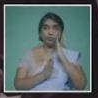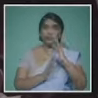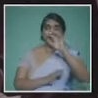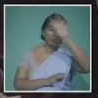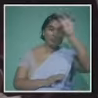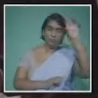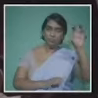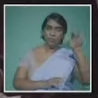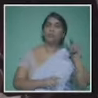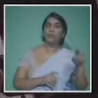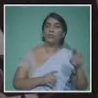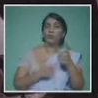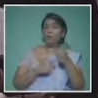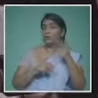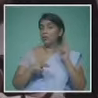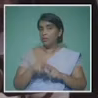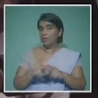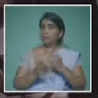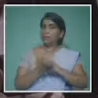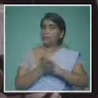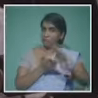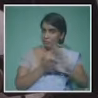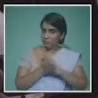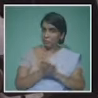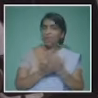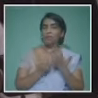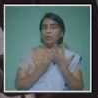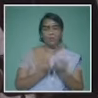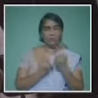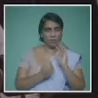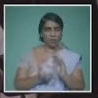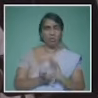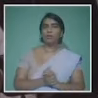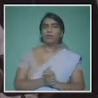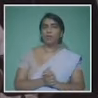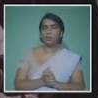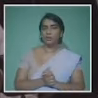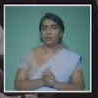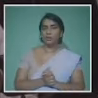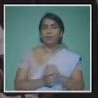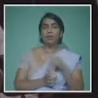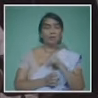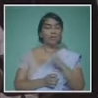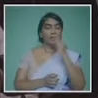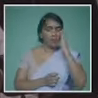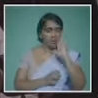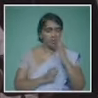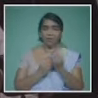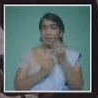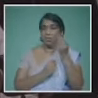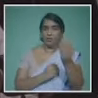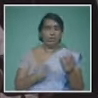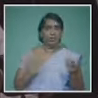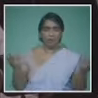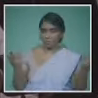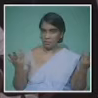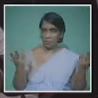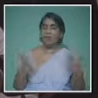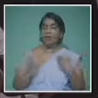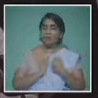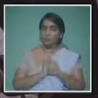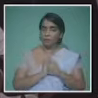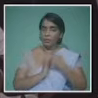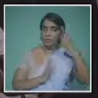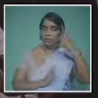වල හොඳ හිත සහයෝගය අත්‍යවශ්‍ය වෙනවා. ඒක ඉබේම ලැබෙන්නේ නැහැ ගරු